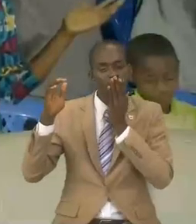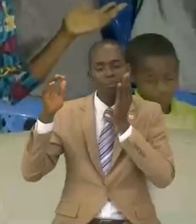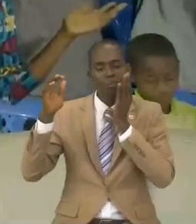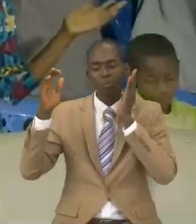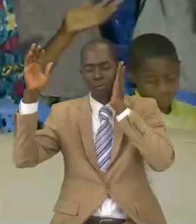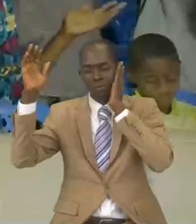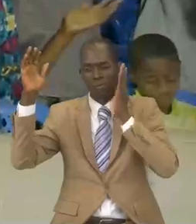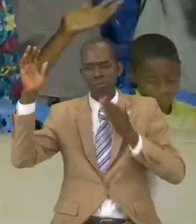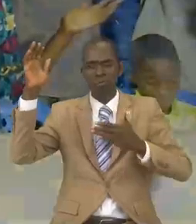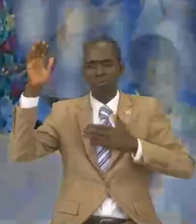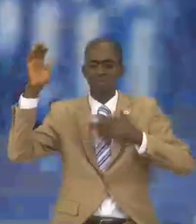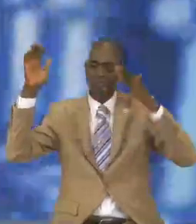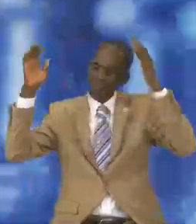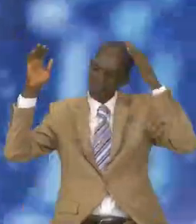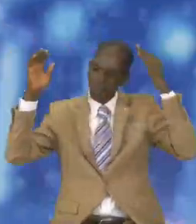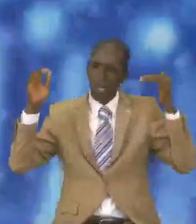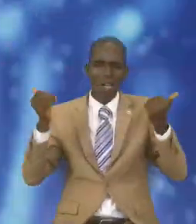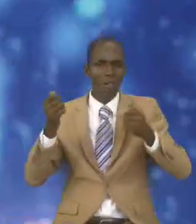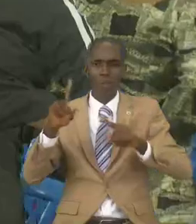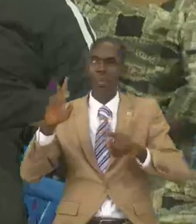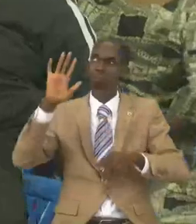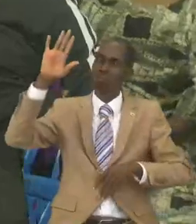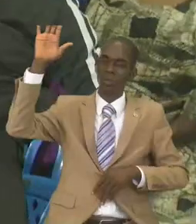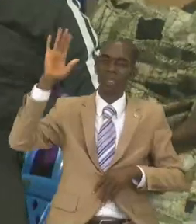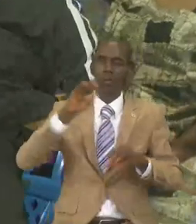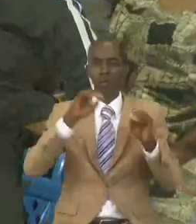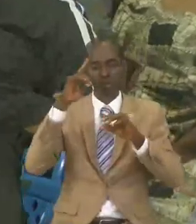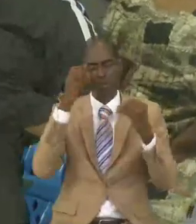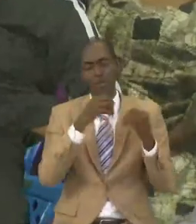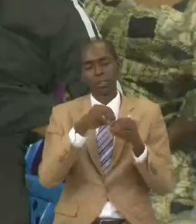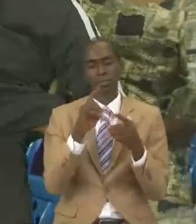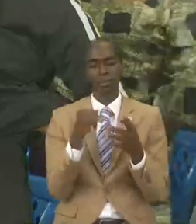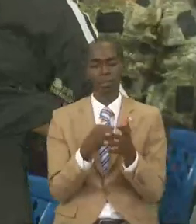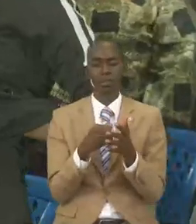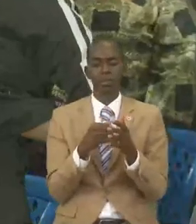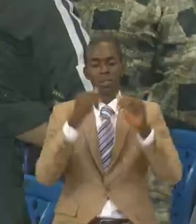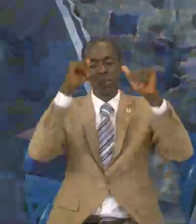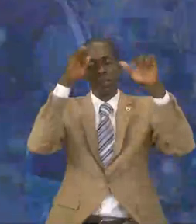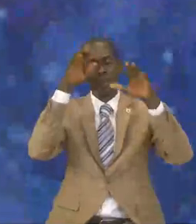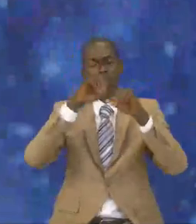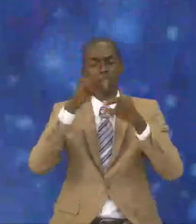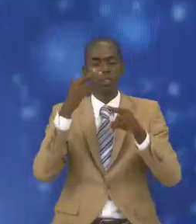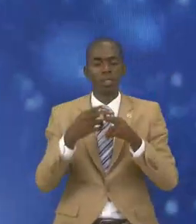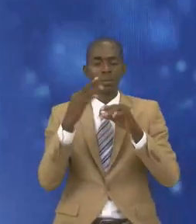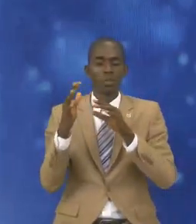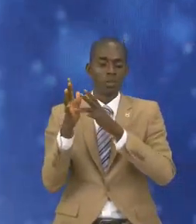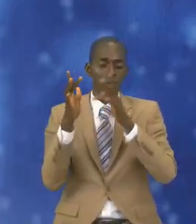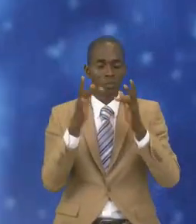foi, ta confiance soit placée sur le Seigneur. Père, au nom puissant de